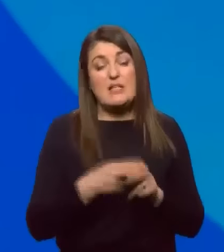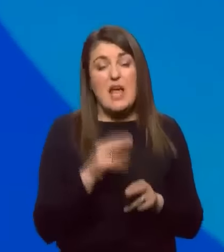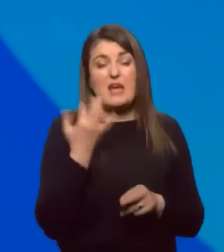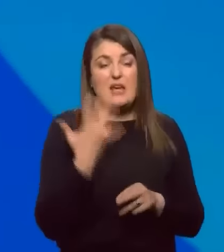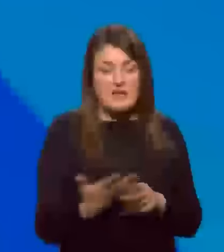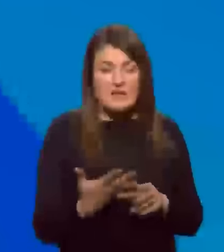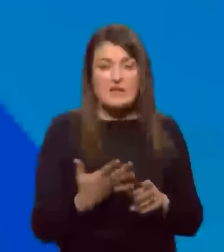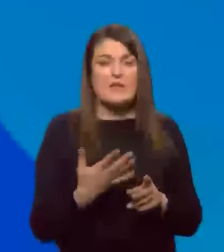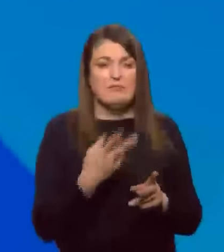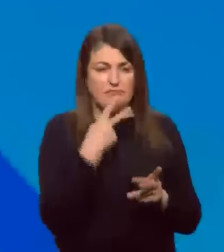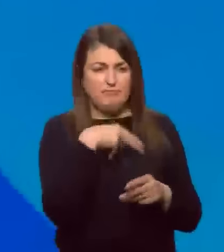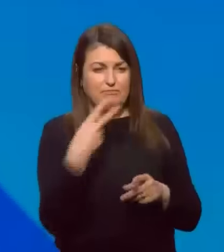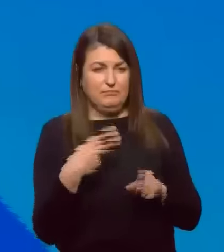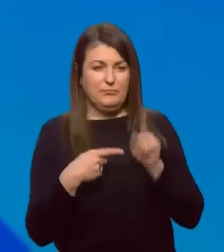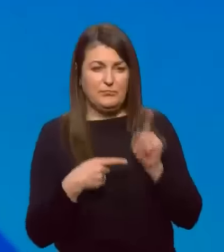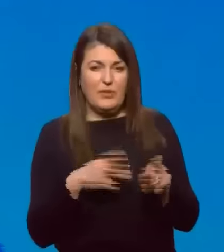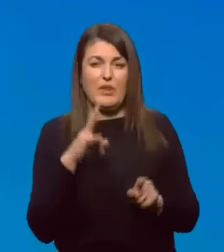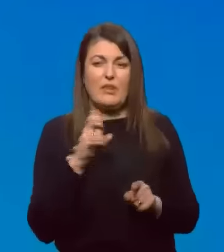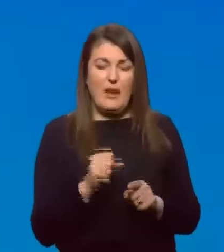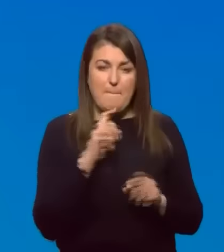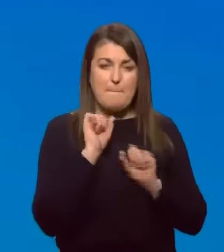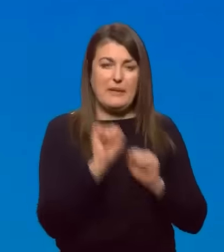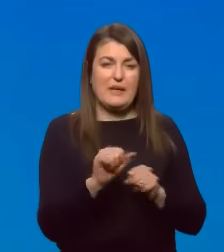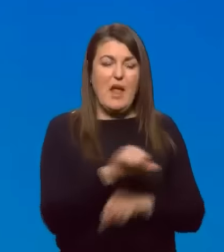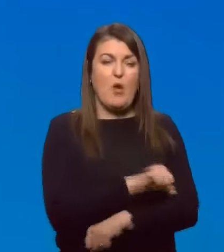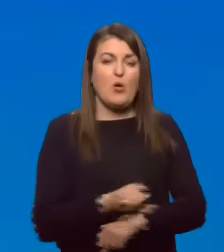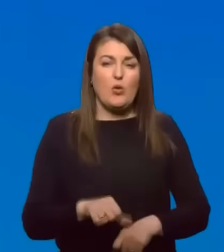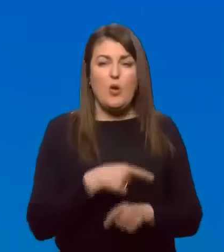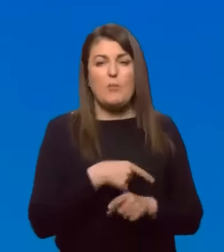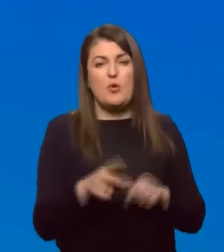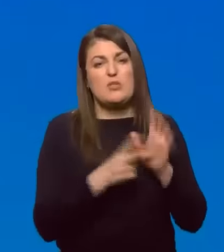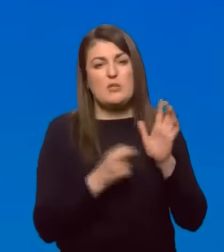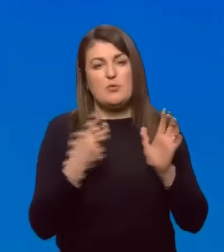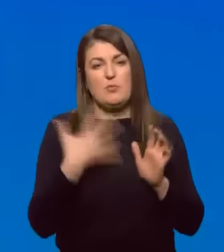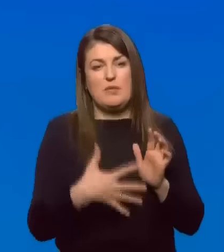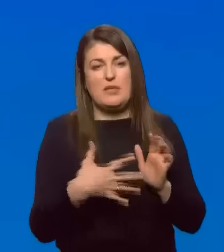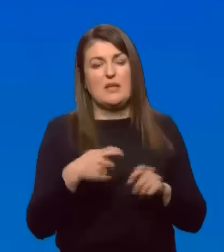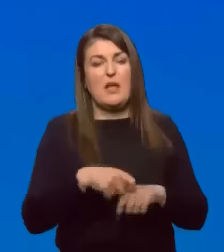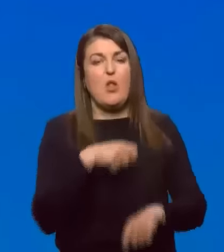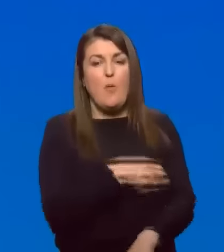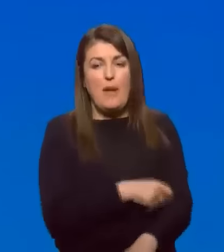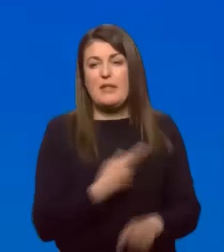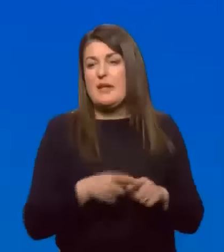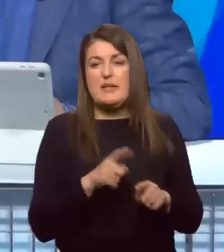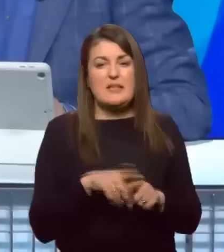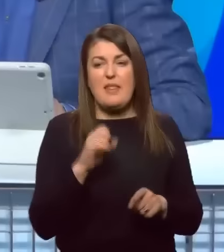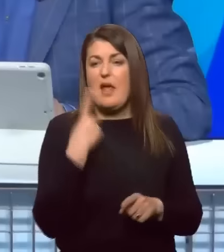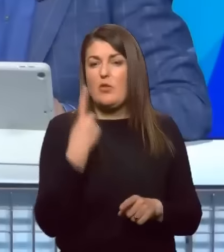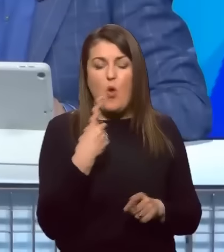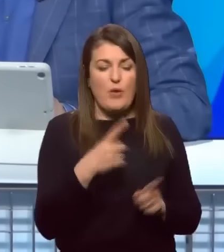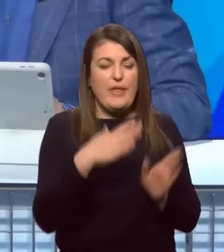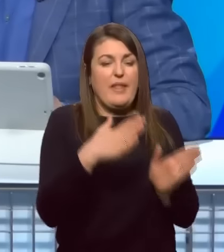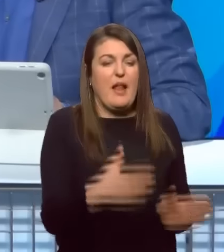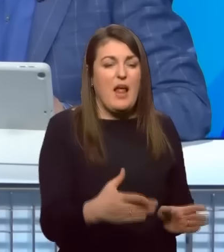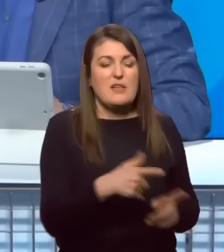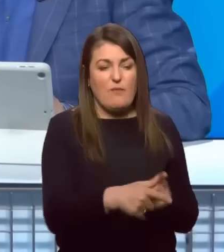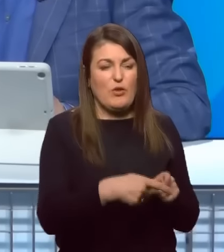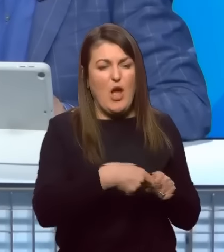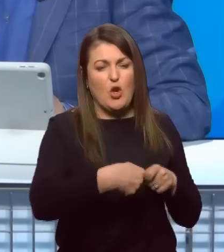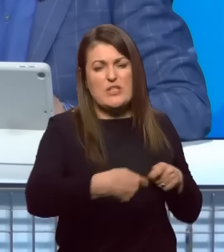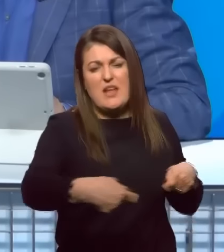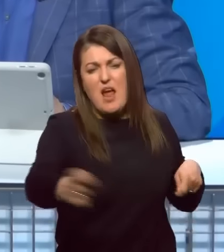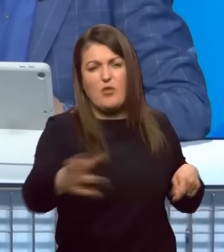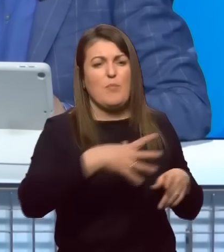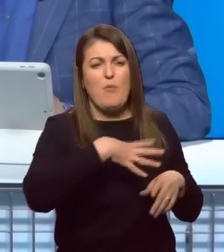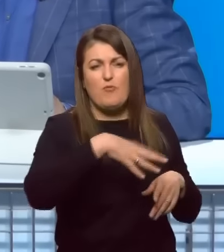кількість зорієнтована на прикритті кордону протяжністю 750 кілометрів. Тобто це не на одній ділянці, вони розтягнуті по